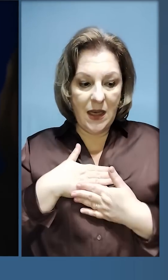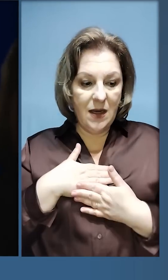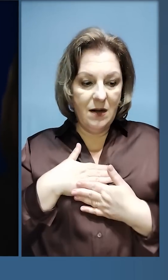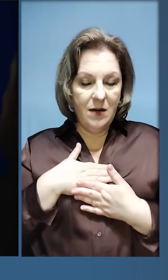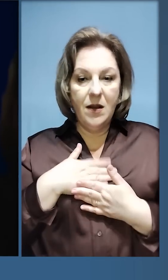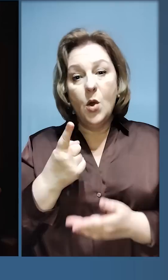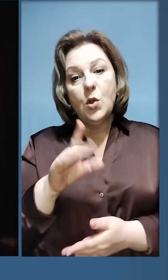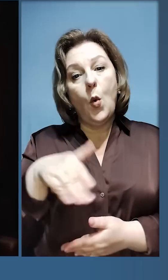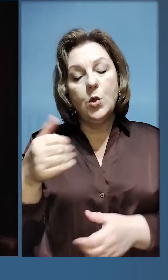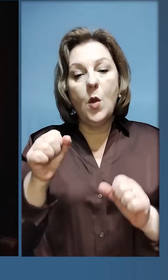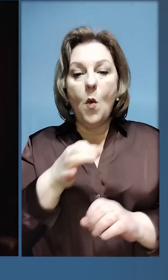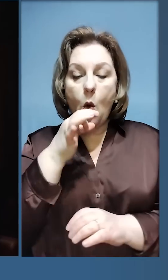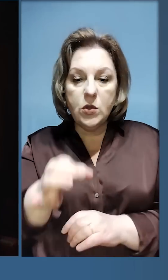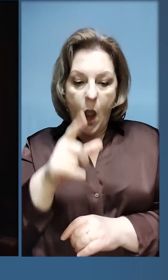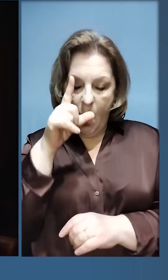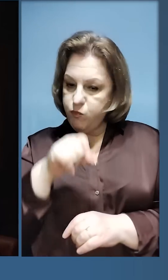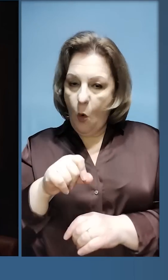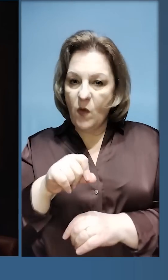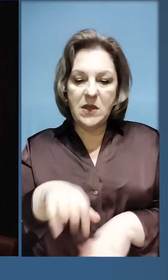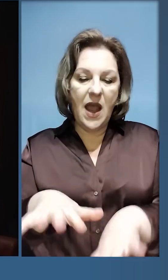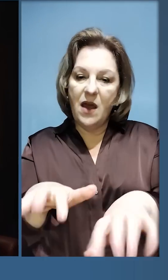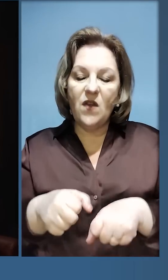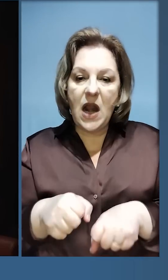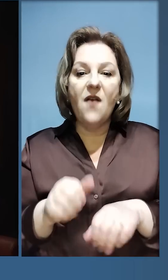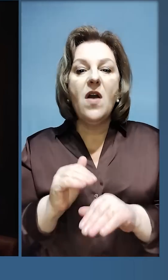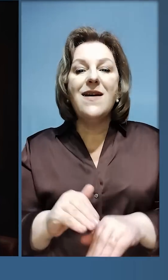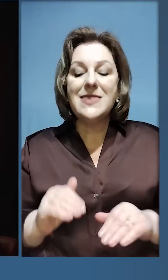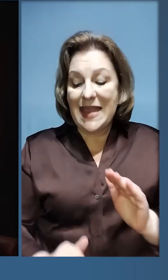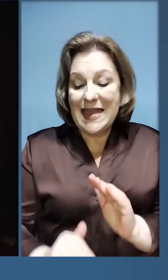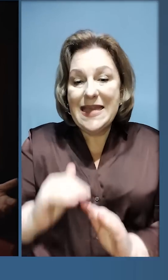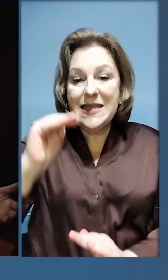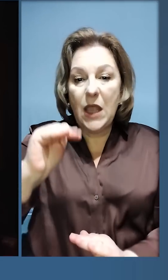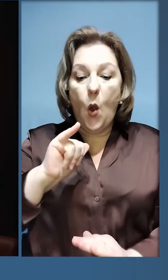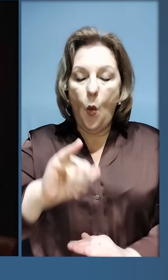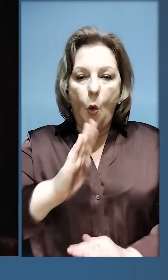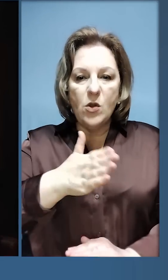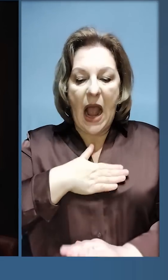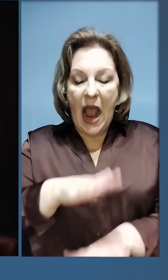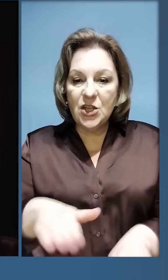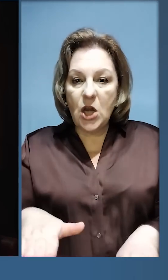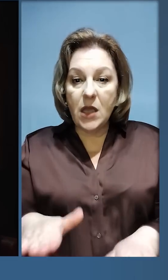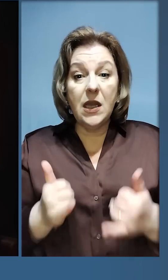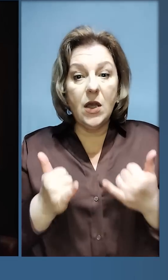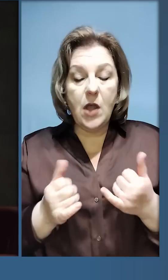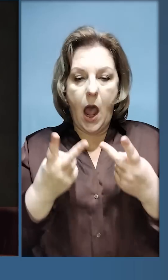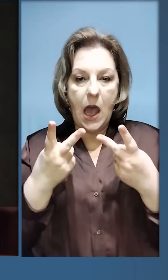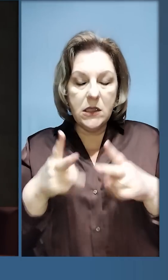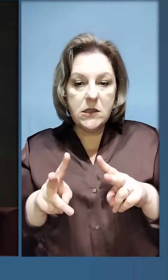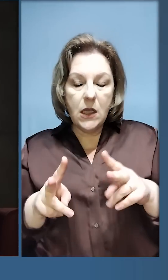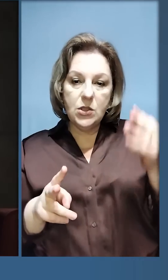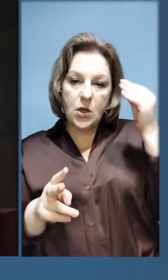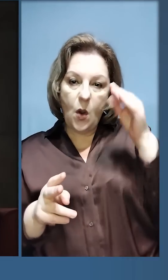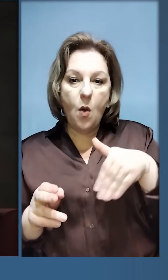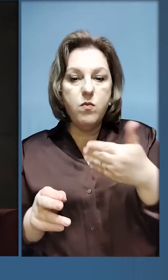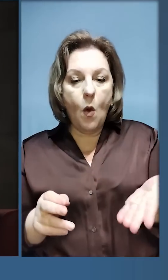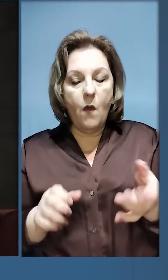них, з одного боку, можна сказати, Путін вкрав дитинство у наших дітей сьогодні. А з